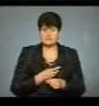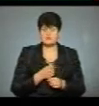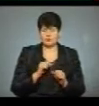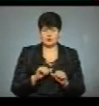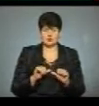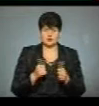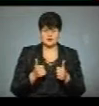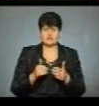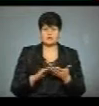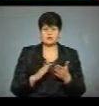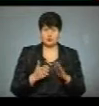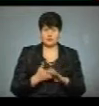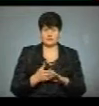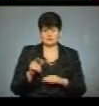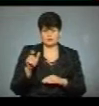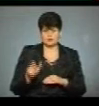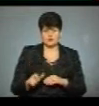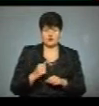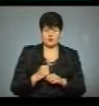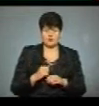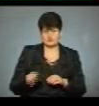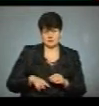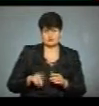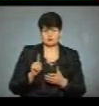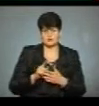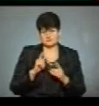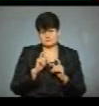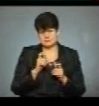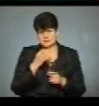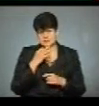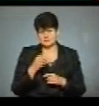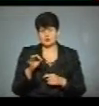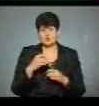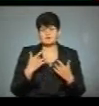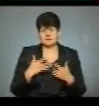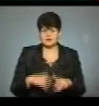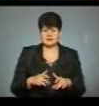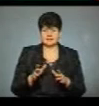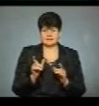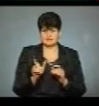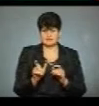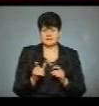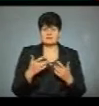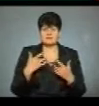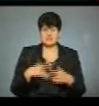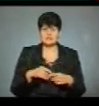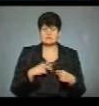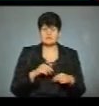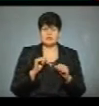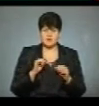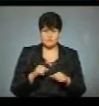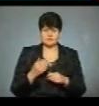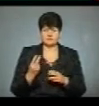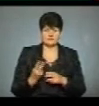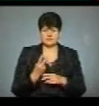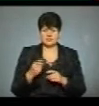розірвати трудовий договір з працівником. Роботодавець зобов'язаний попередити робітника про звільнення у визначені терміни. Звільнити працівника можна, якщо він